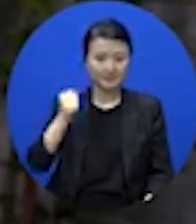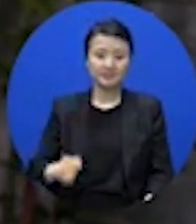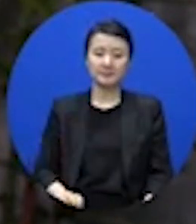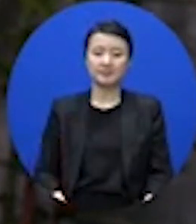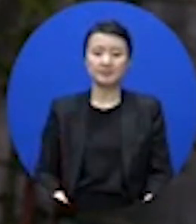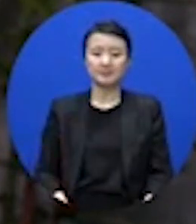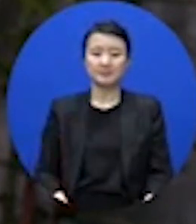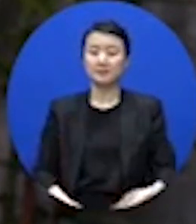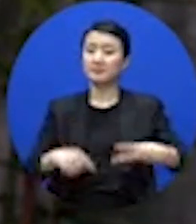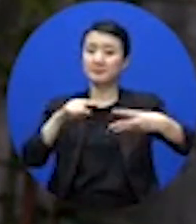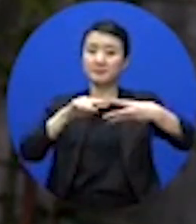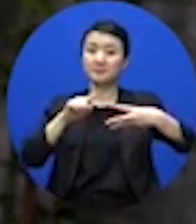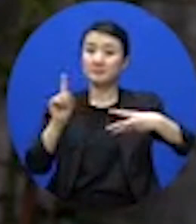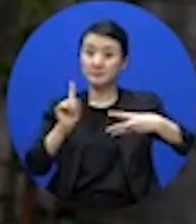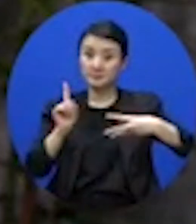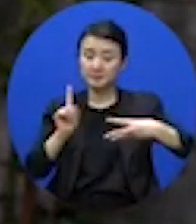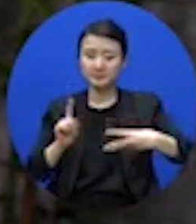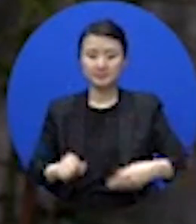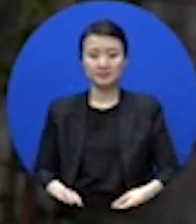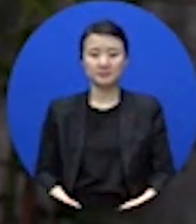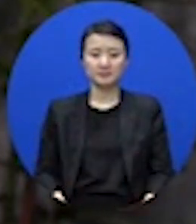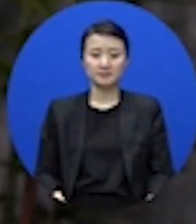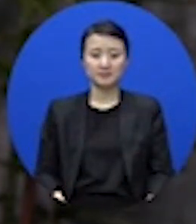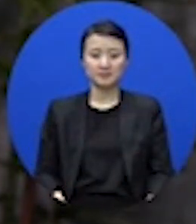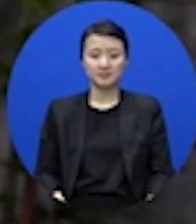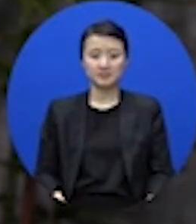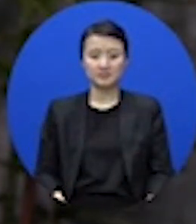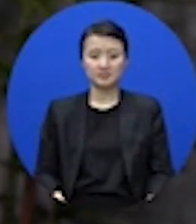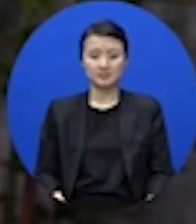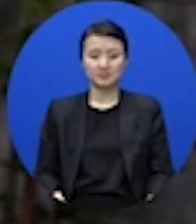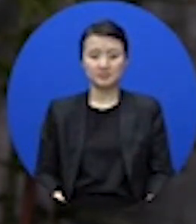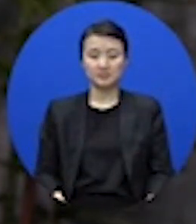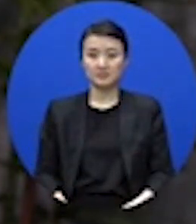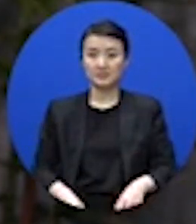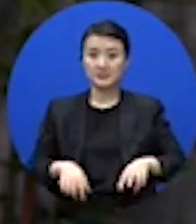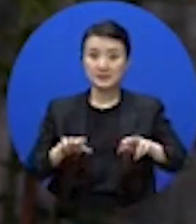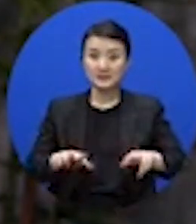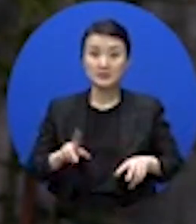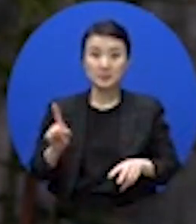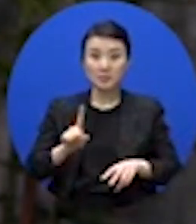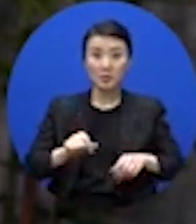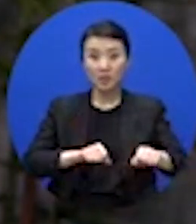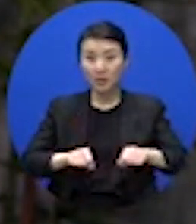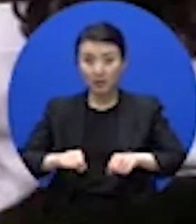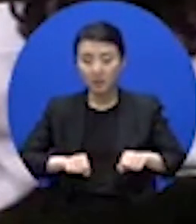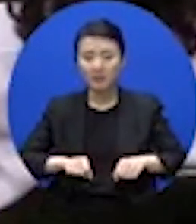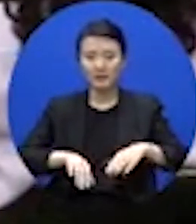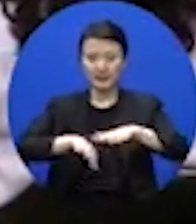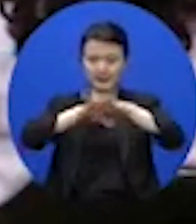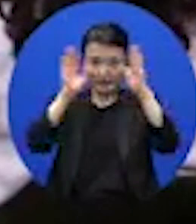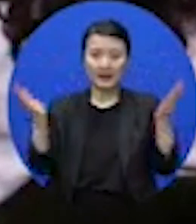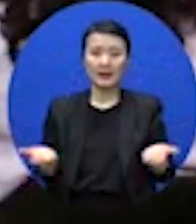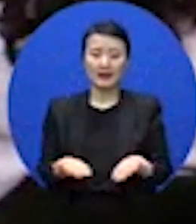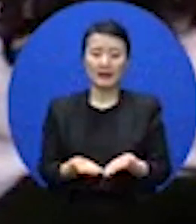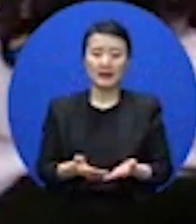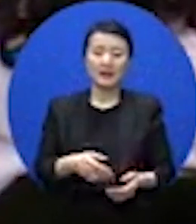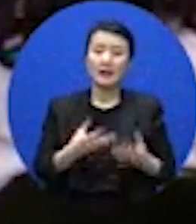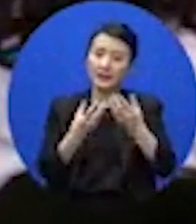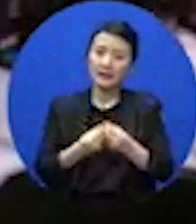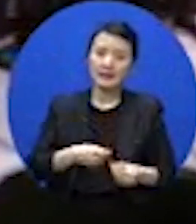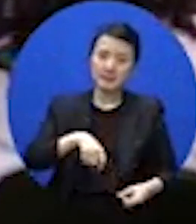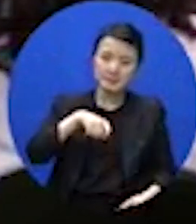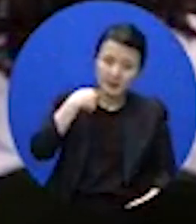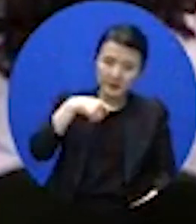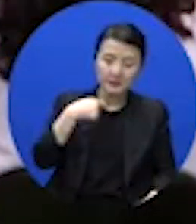자, 의식이라는 것은 간단해요. 지금 하고 있는 모든 행위들. 밥을 먹고